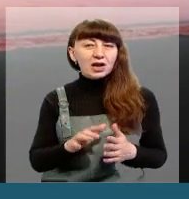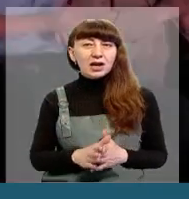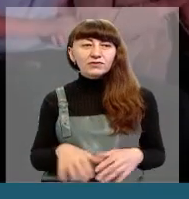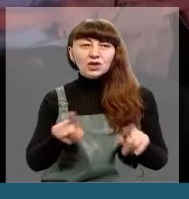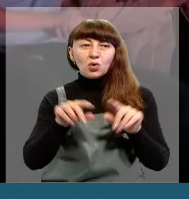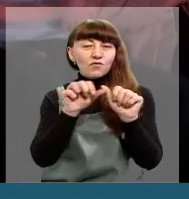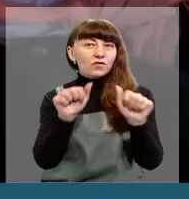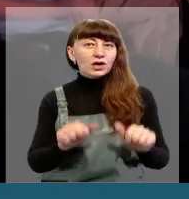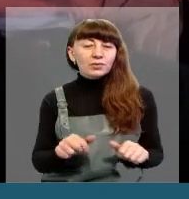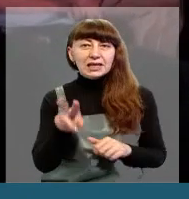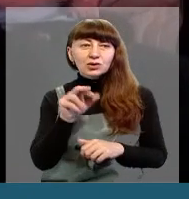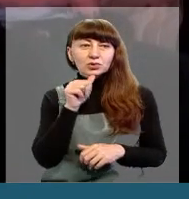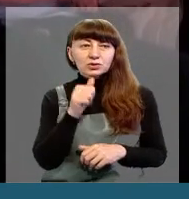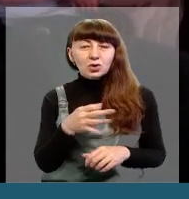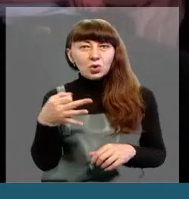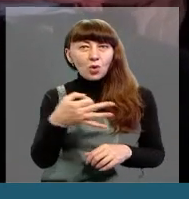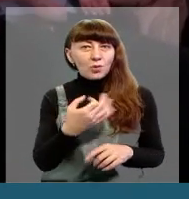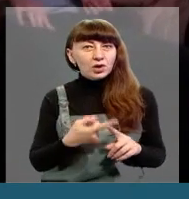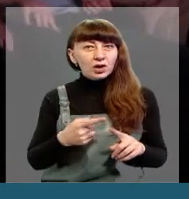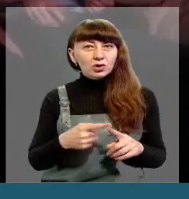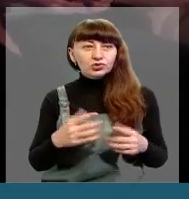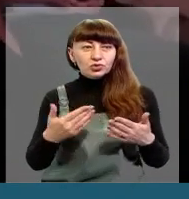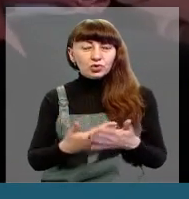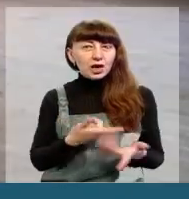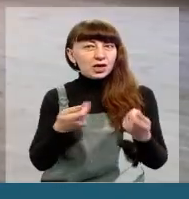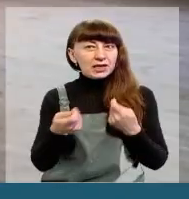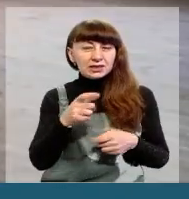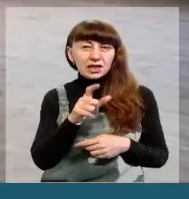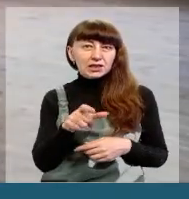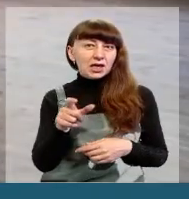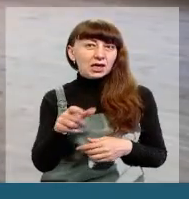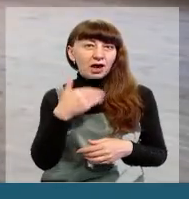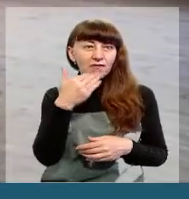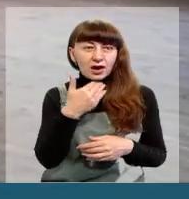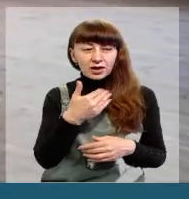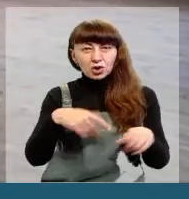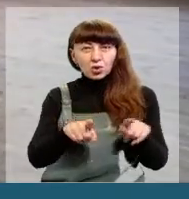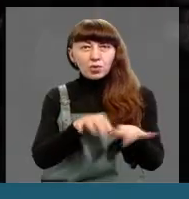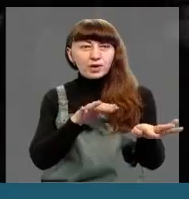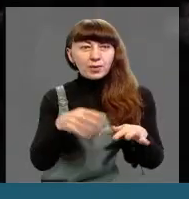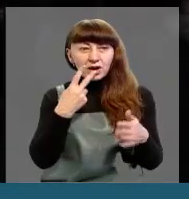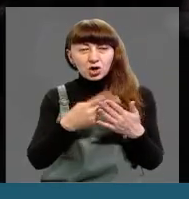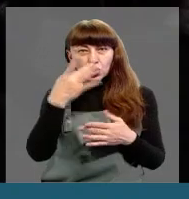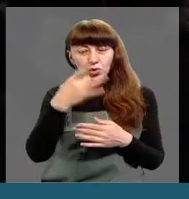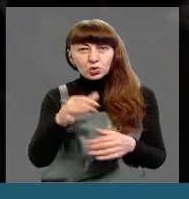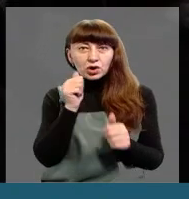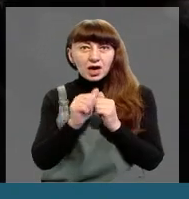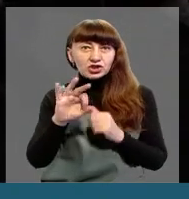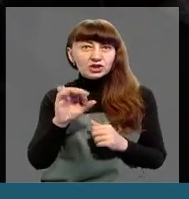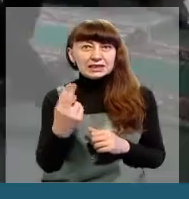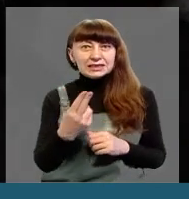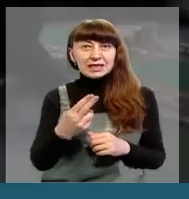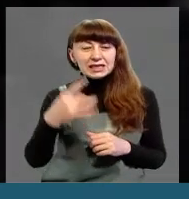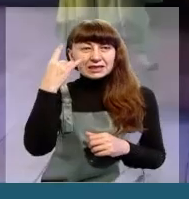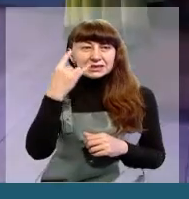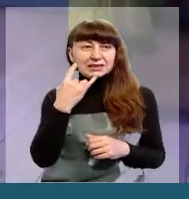таком формате для нашего региона в новинку. Организаторы признаются, подобные мероприятия отражают культуру каждого этноса нашей